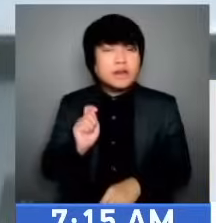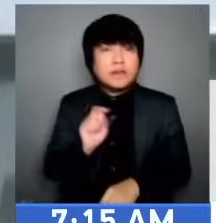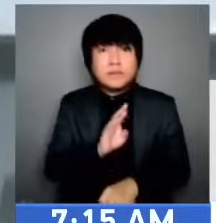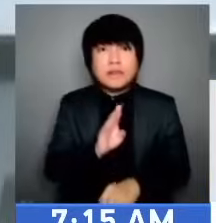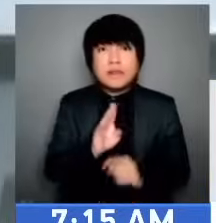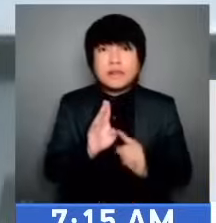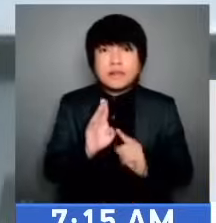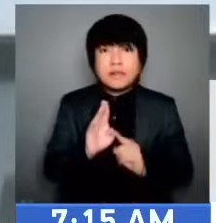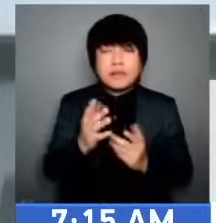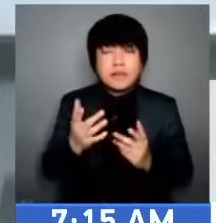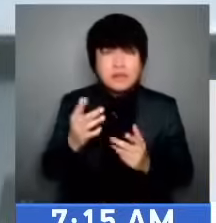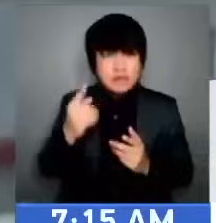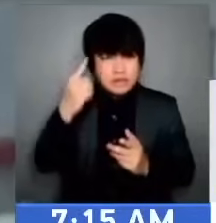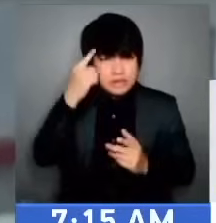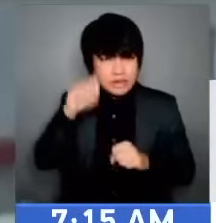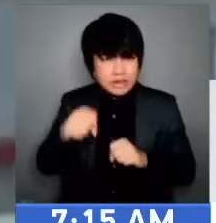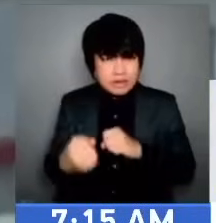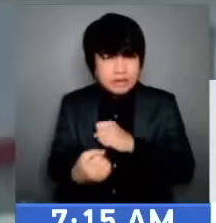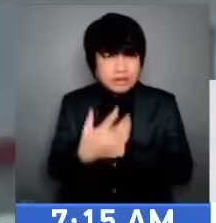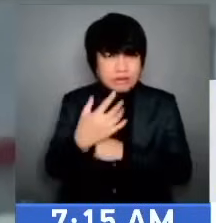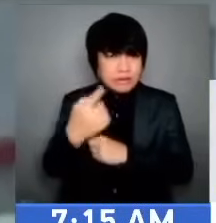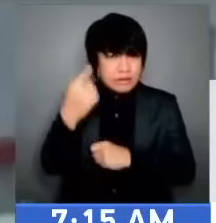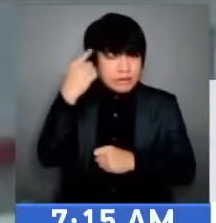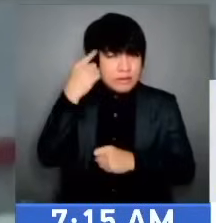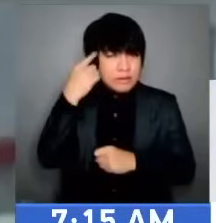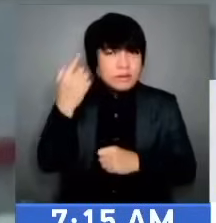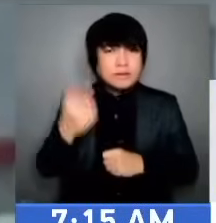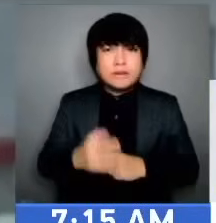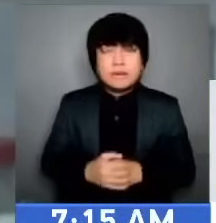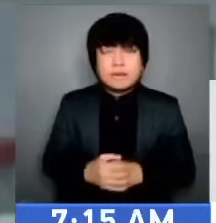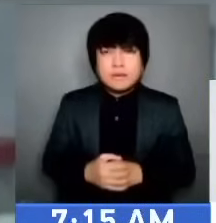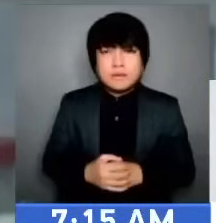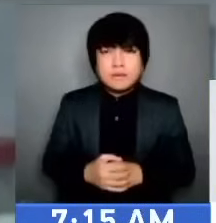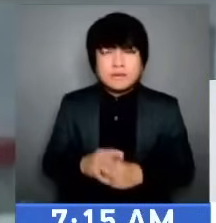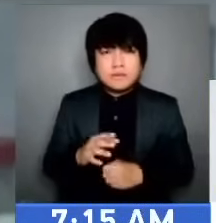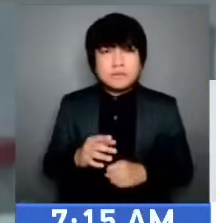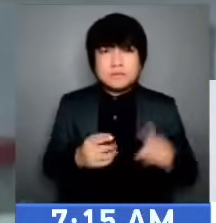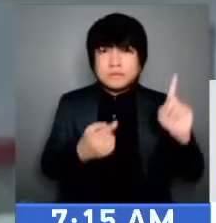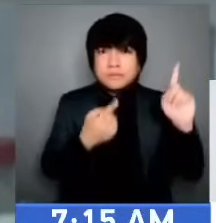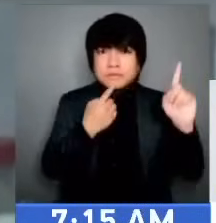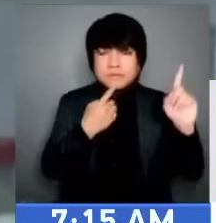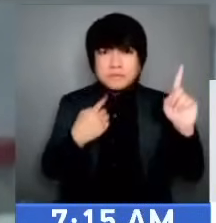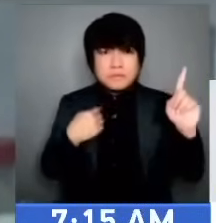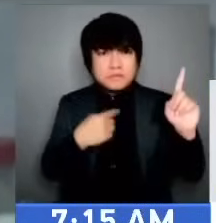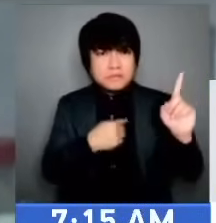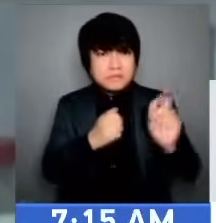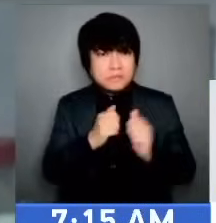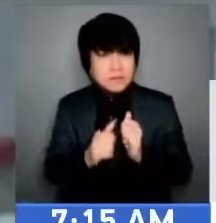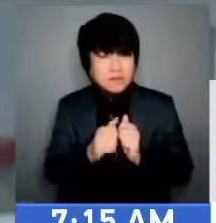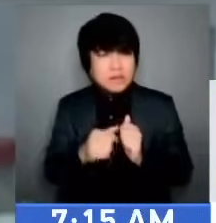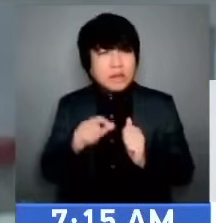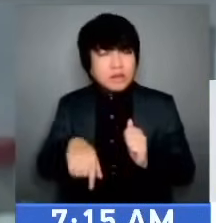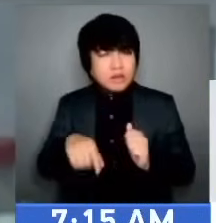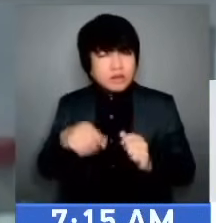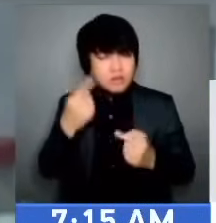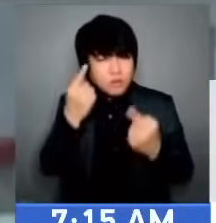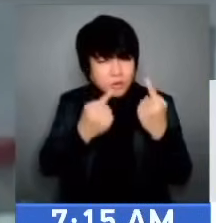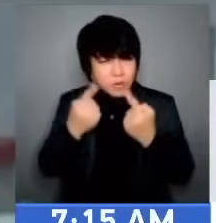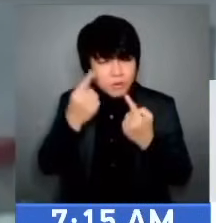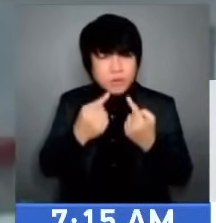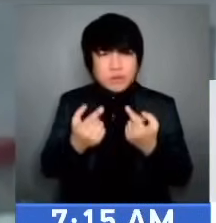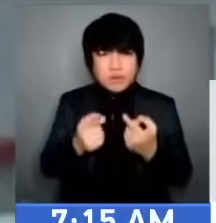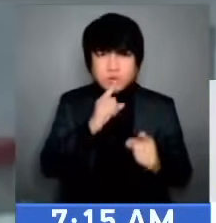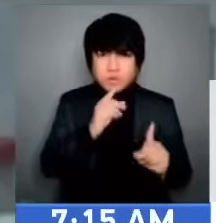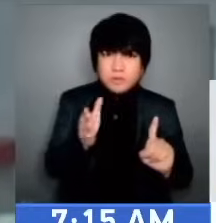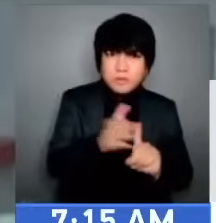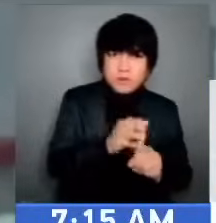produce meningitis. Are we not dealing with a meningoencephalitis, an inflammation of the